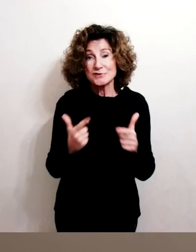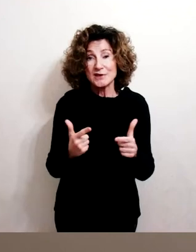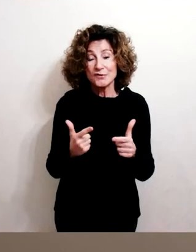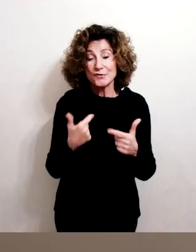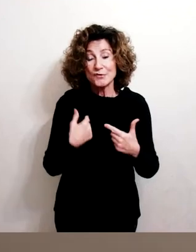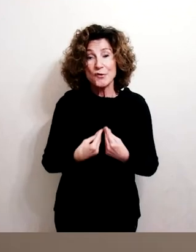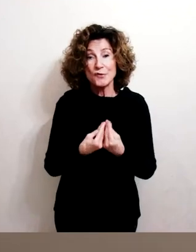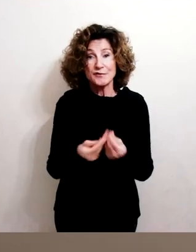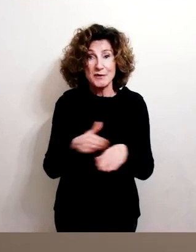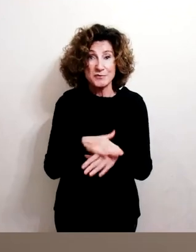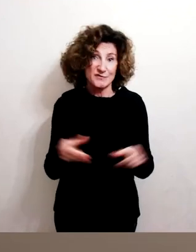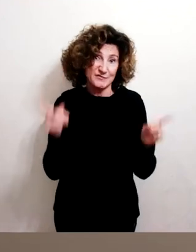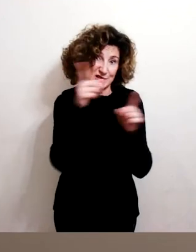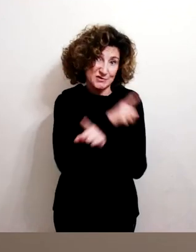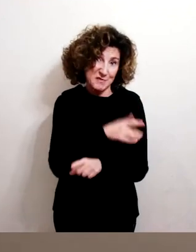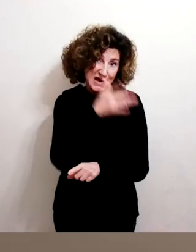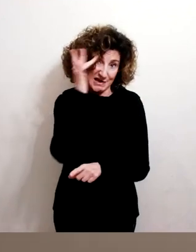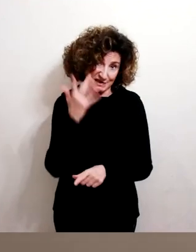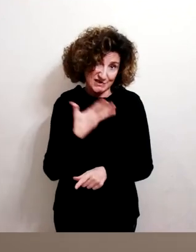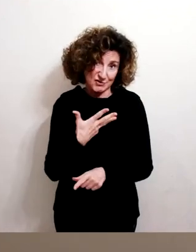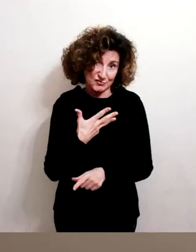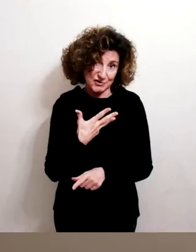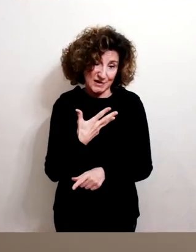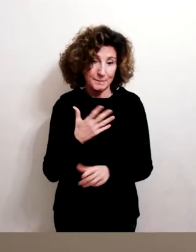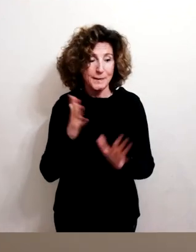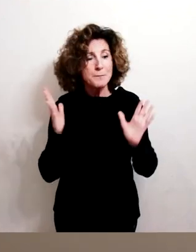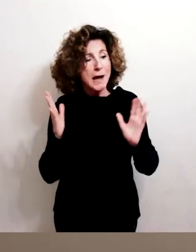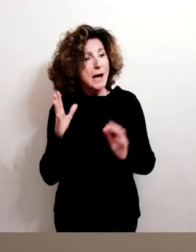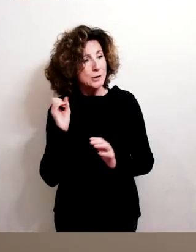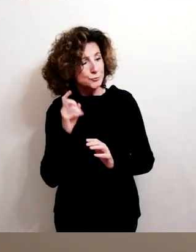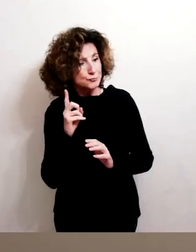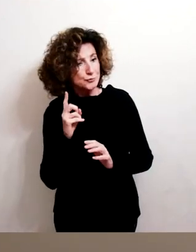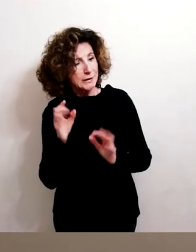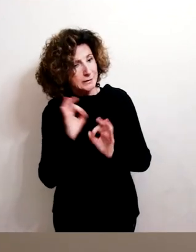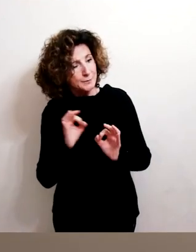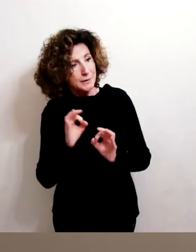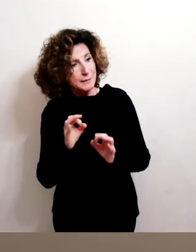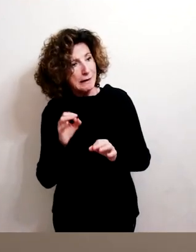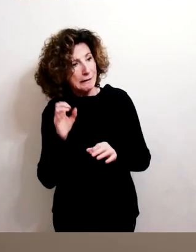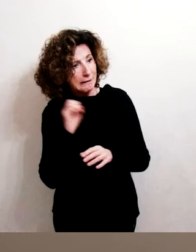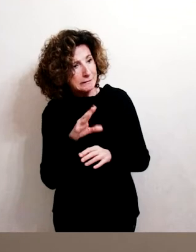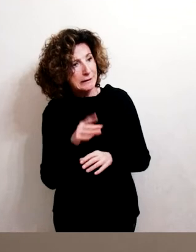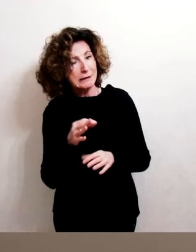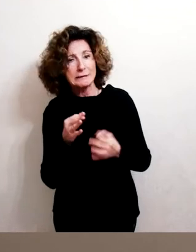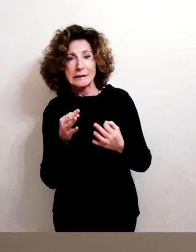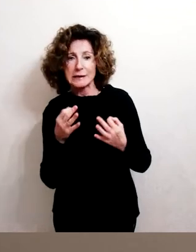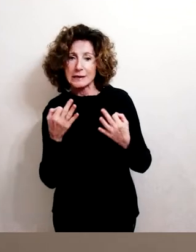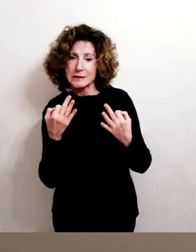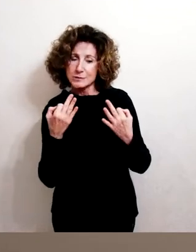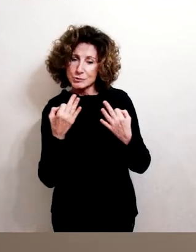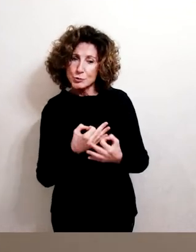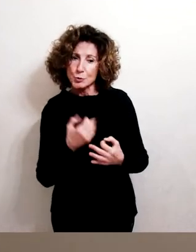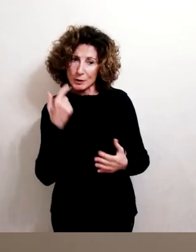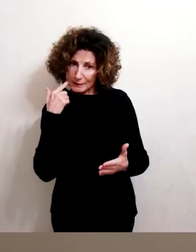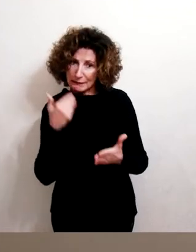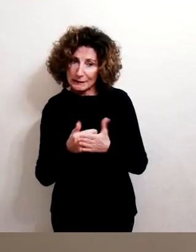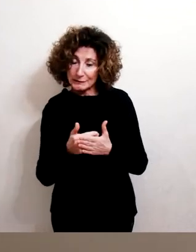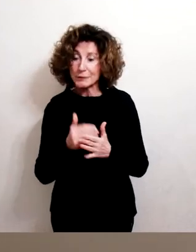buon servizio per questi ragazzi il docente deve preparare una didattica sicuramente